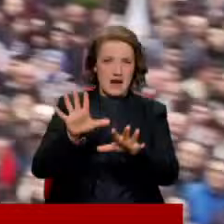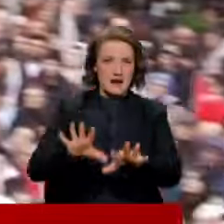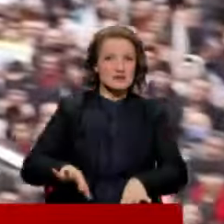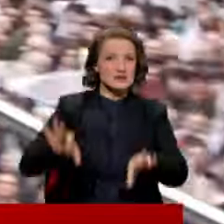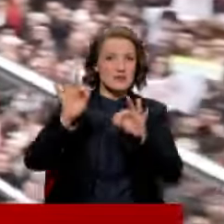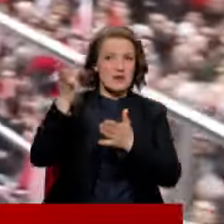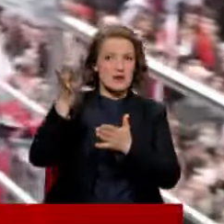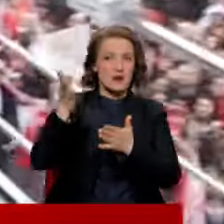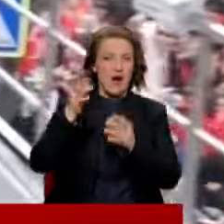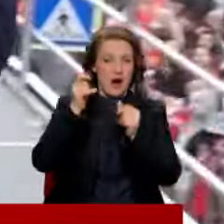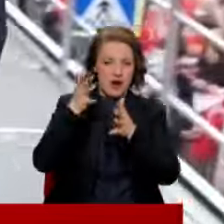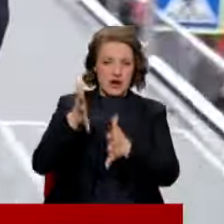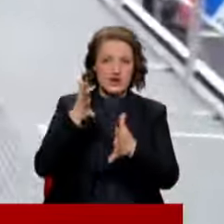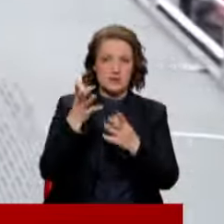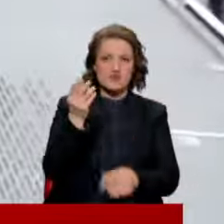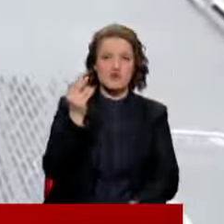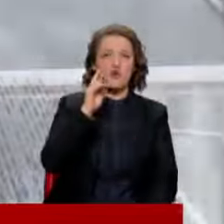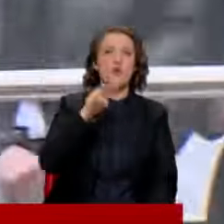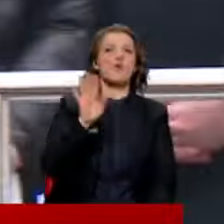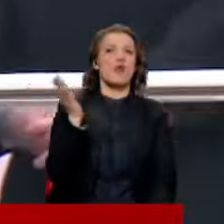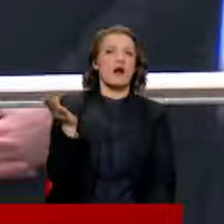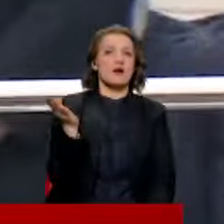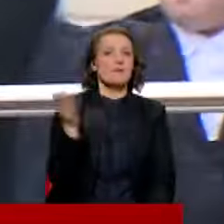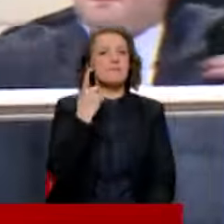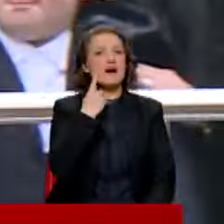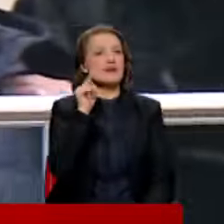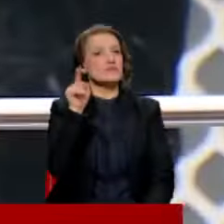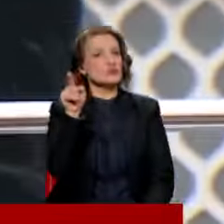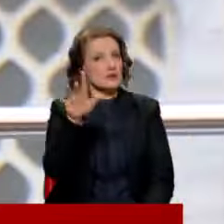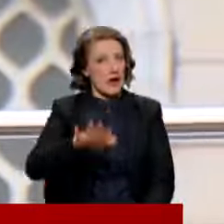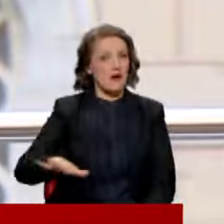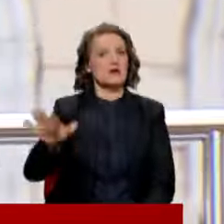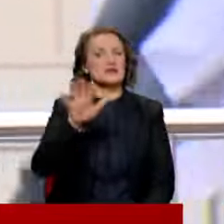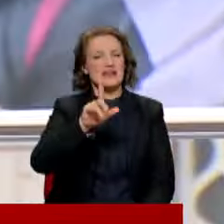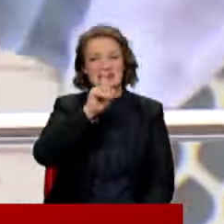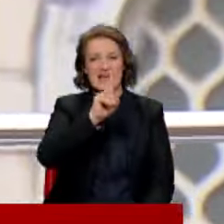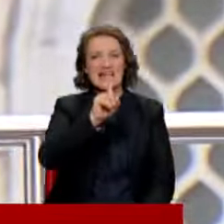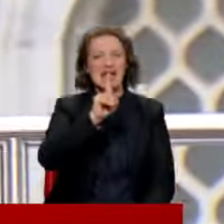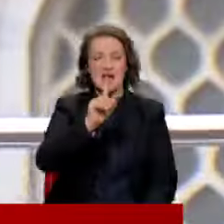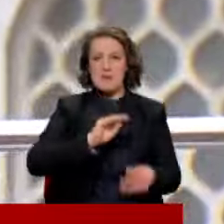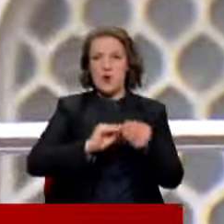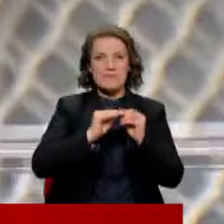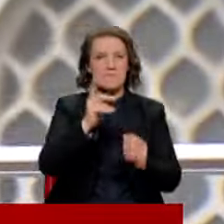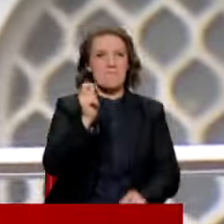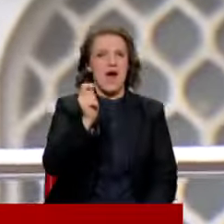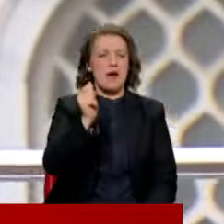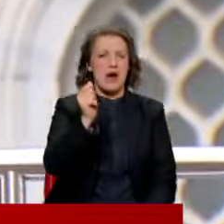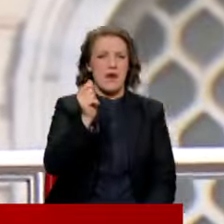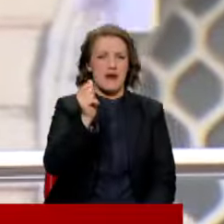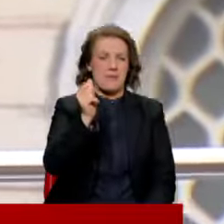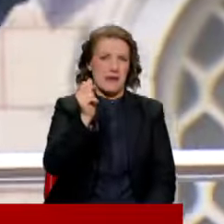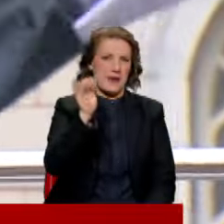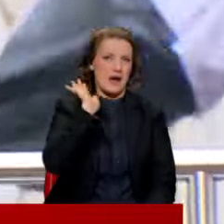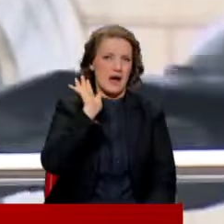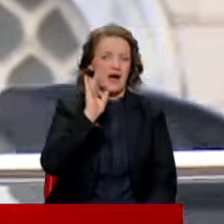harcamayı çok görmediler. Bakın bunların tek derdi var para. Tek